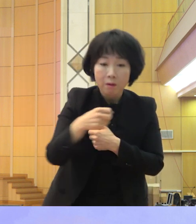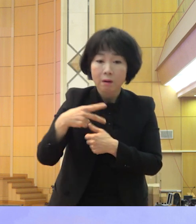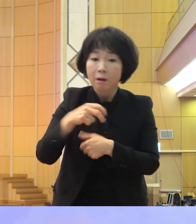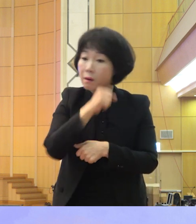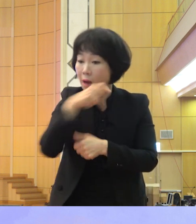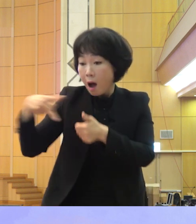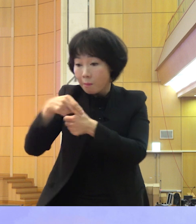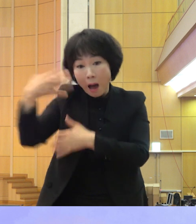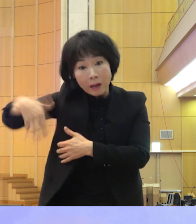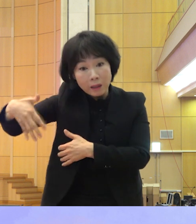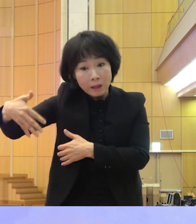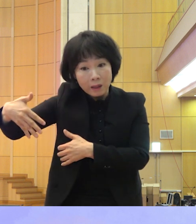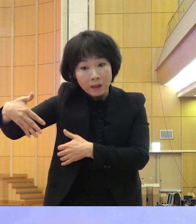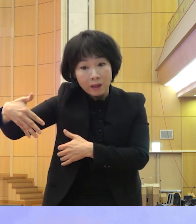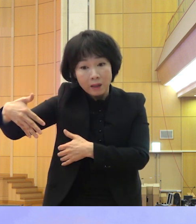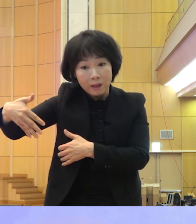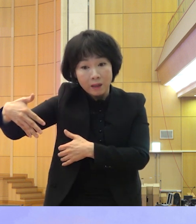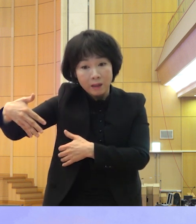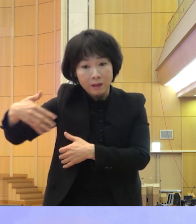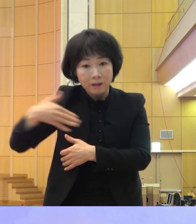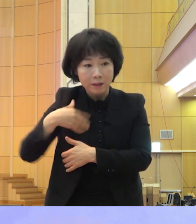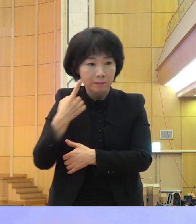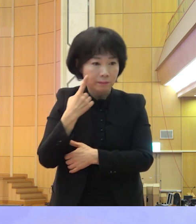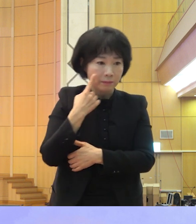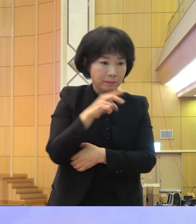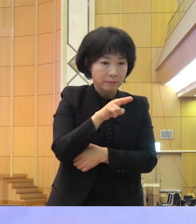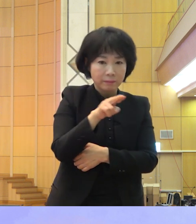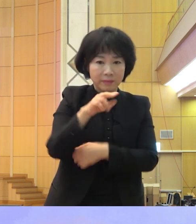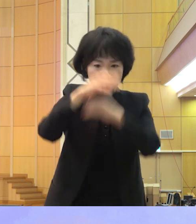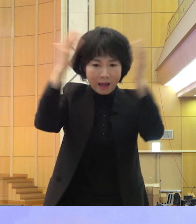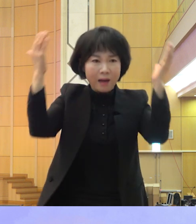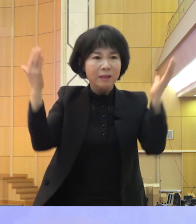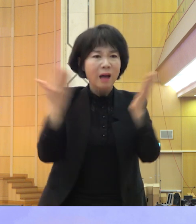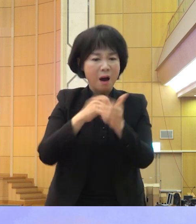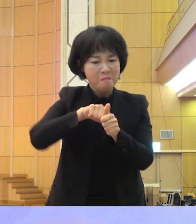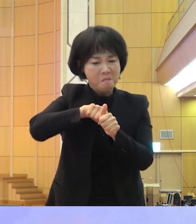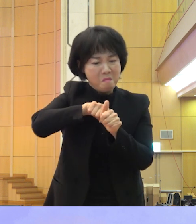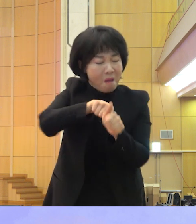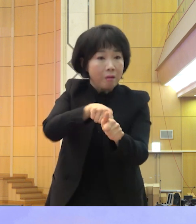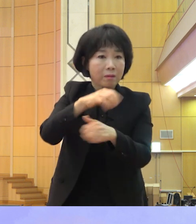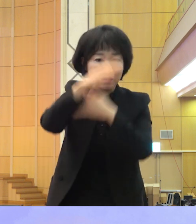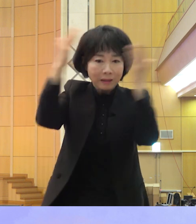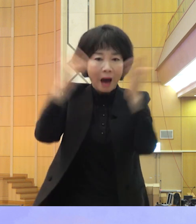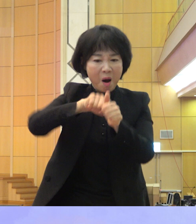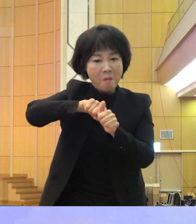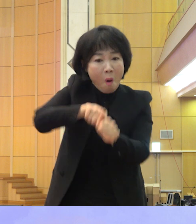자를 내가 다 벌하리.